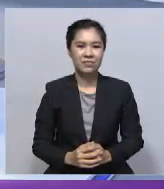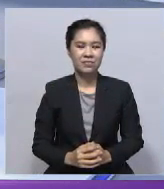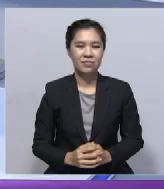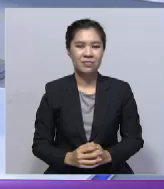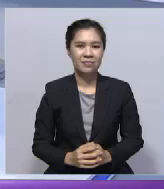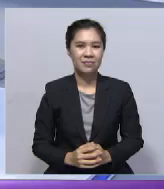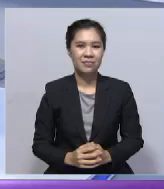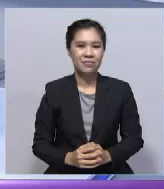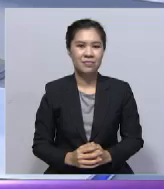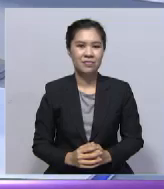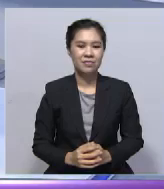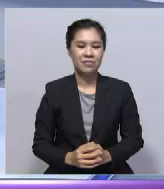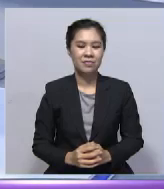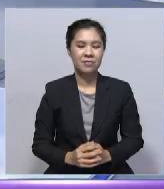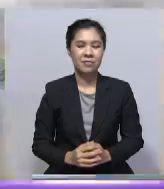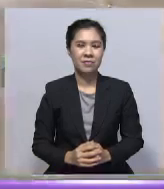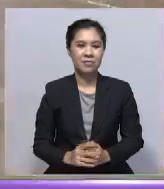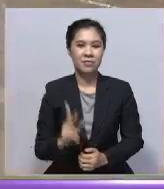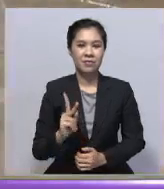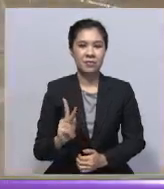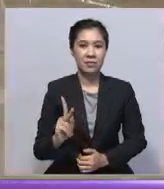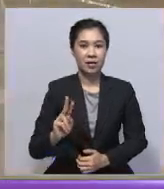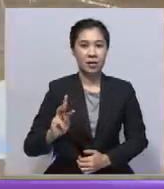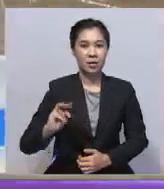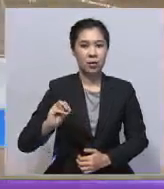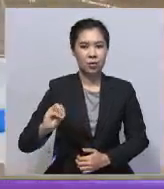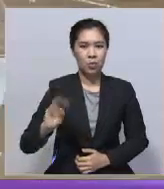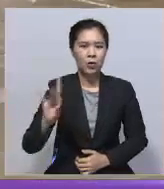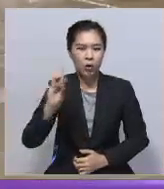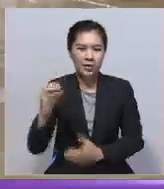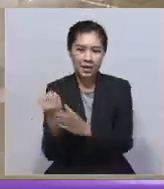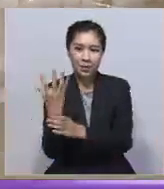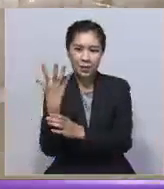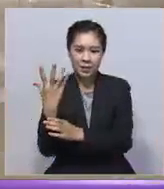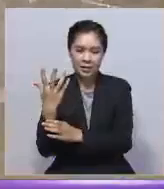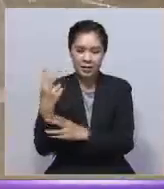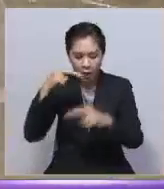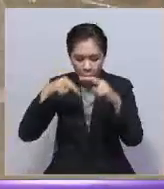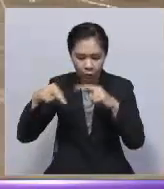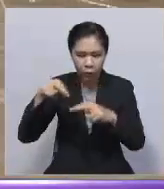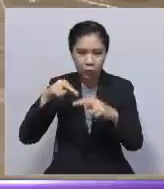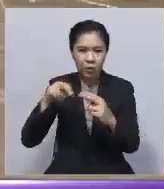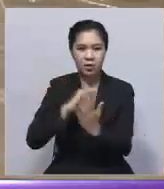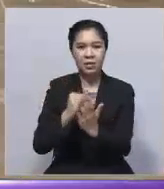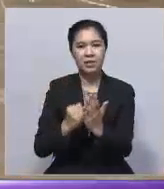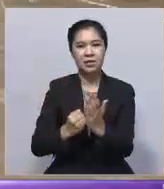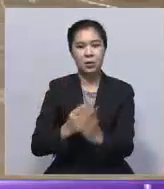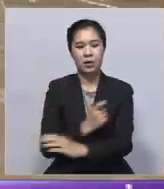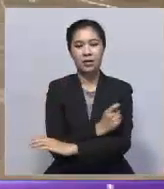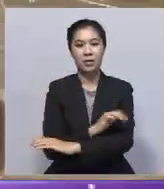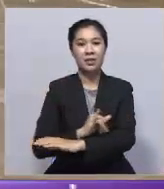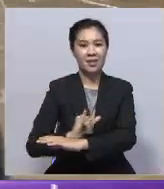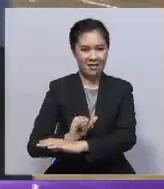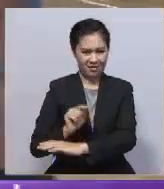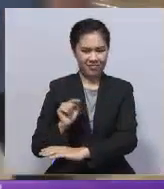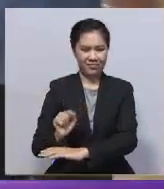ค่ะขอบคุณค่ะกรมอุทยานแห่งชาติสัตว์ป่าและพันธุ์พืชค่ะได้ลงพื้นที่มายังวัดบันไดหัวช้างตำบลหัวเวียงอำเภอเสนาจังหวัดพระนครศรีอ